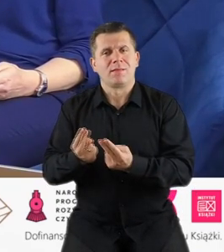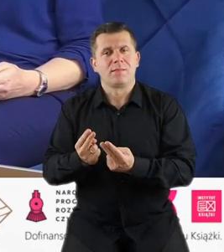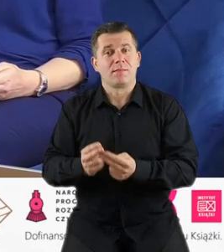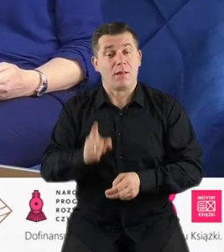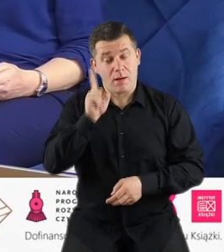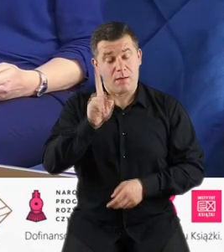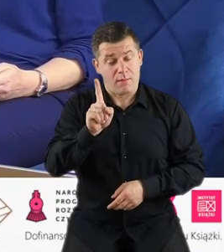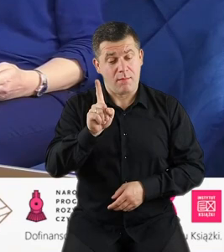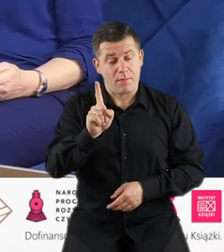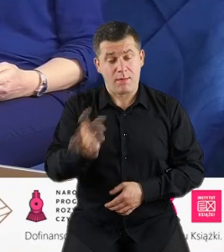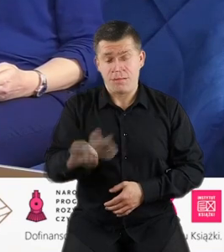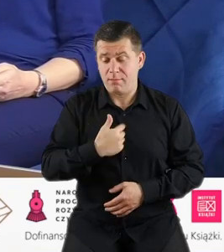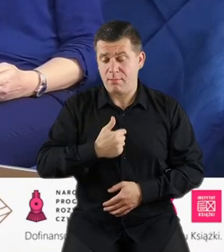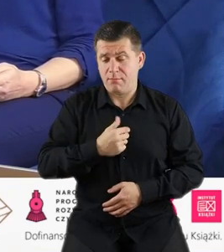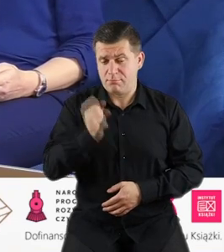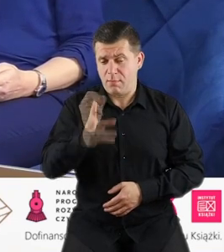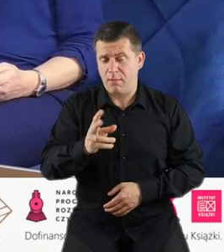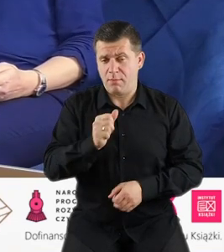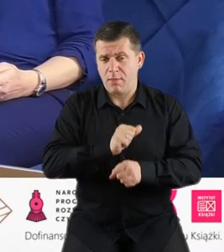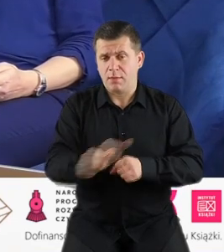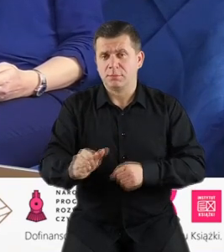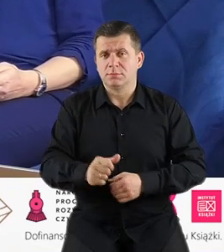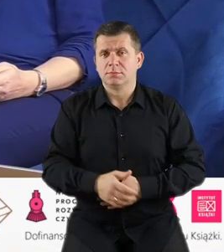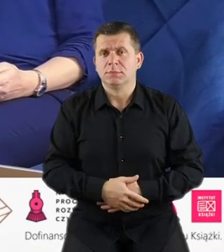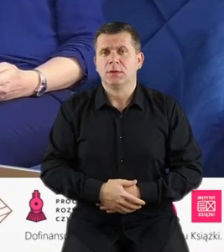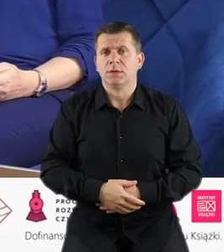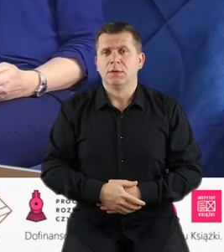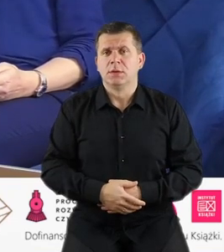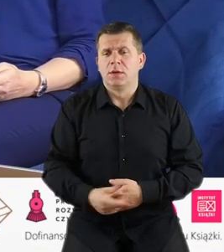ale jak najbardziej ja jestem. To, że